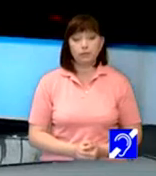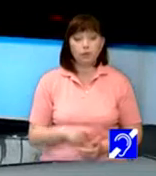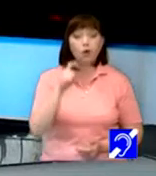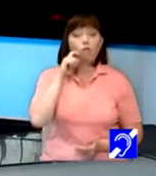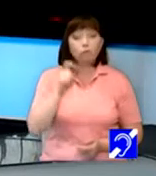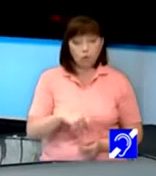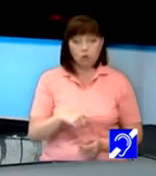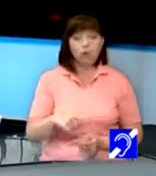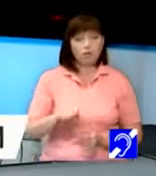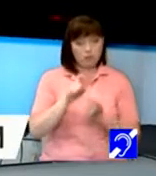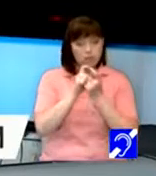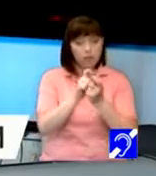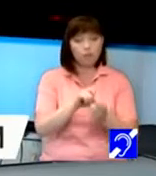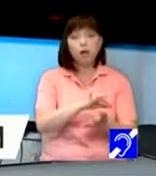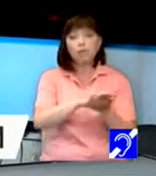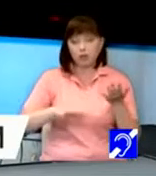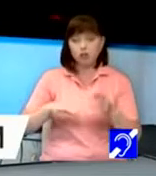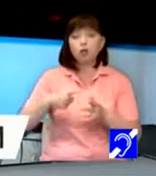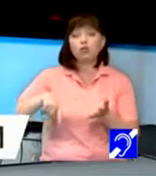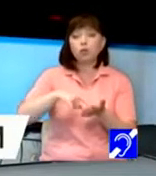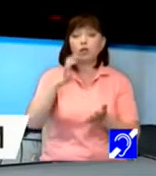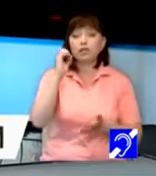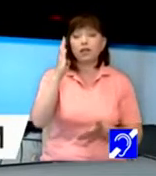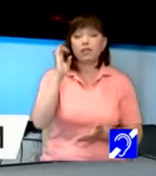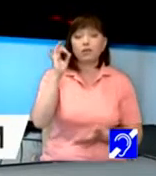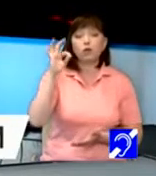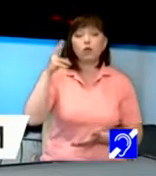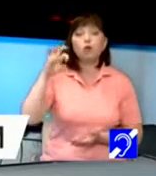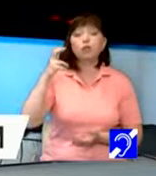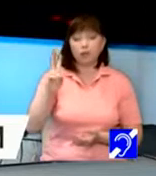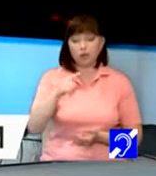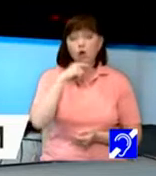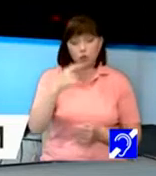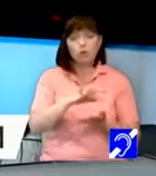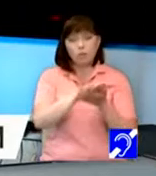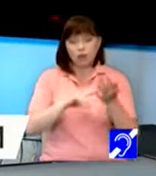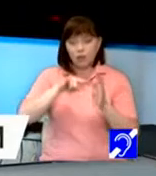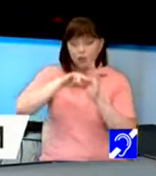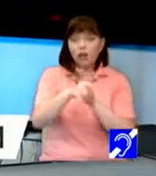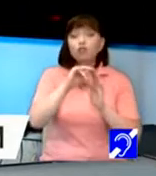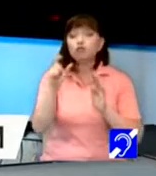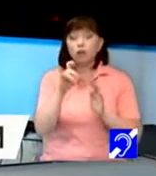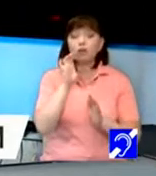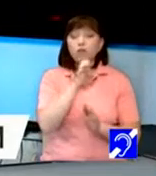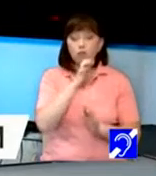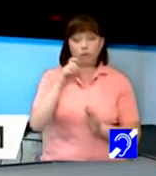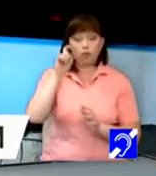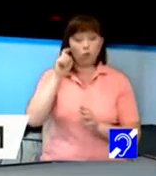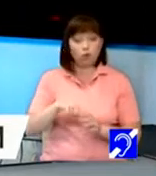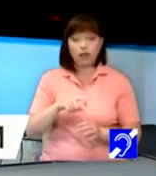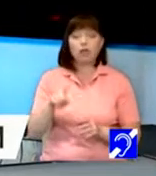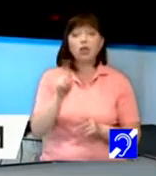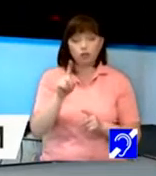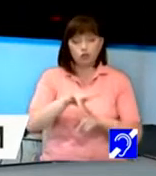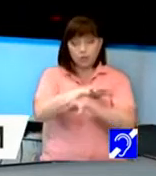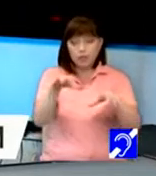În Ucraina, rezistența continuă la Severodonețk, iar rușii încearcă să străpungă frontul prin nord în încercarea de a prelua